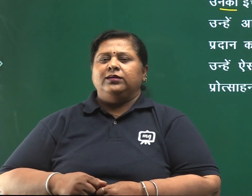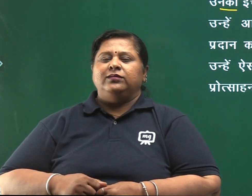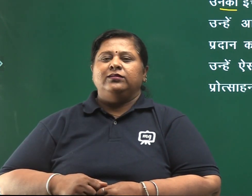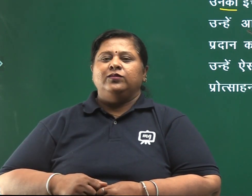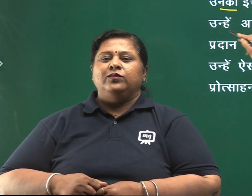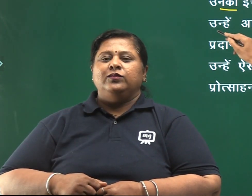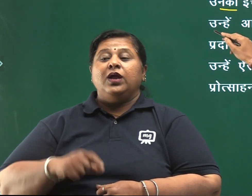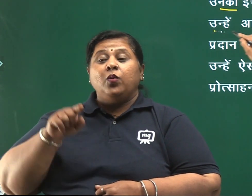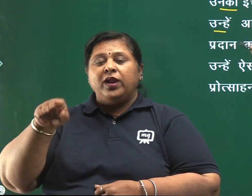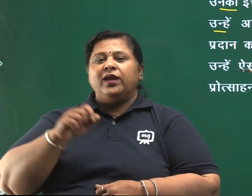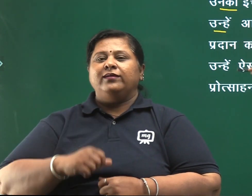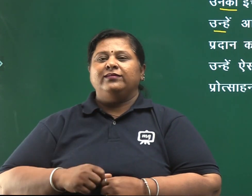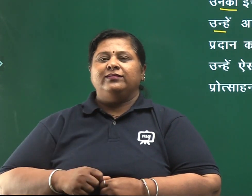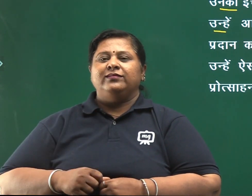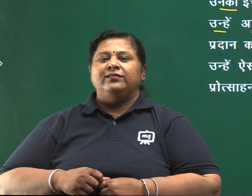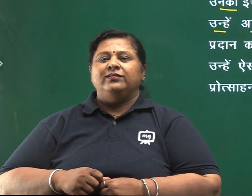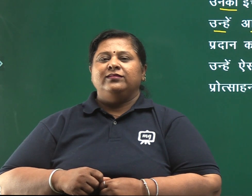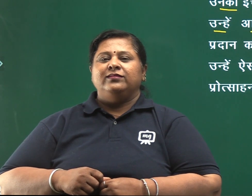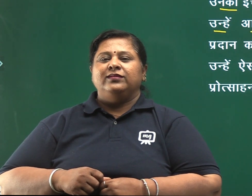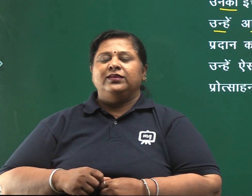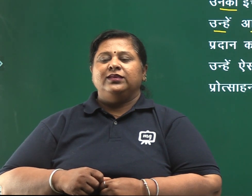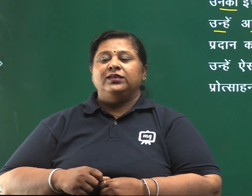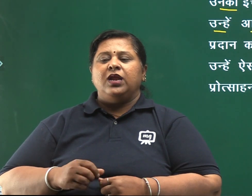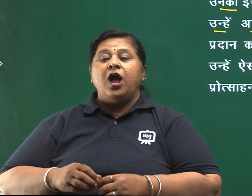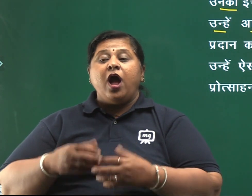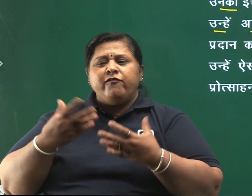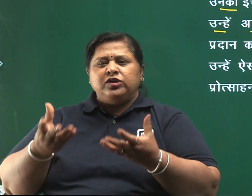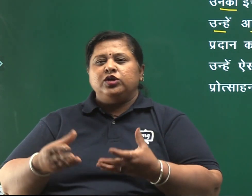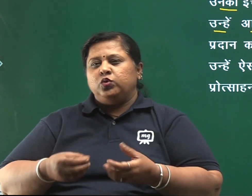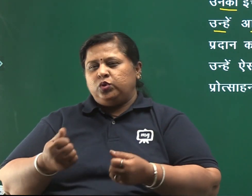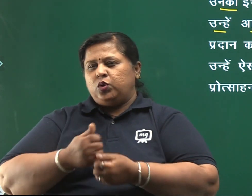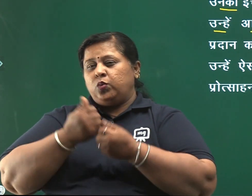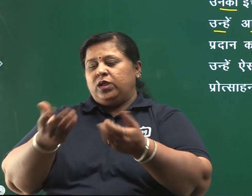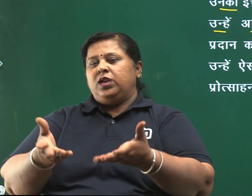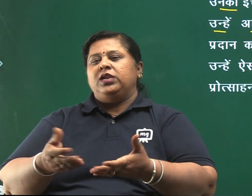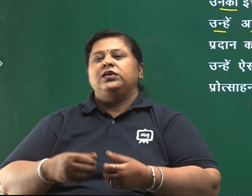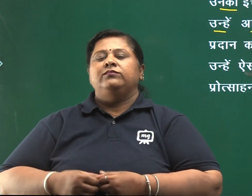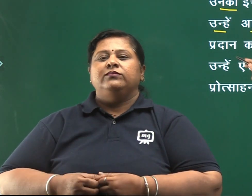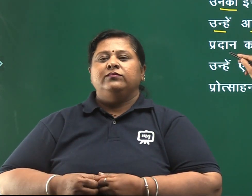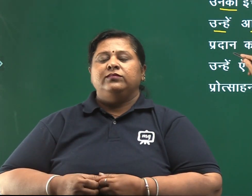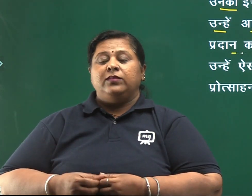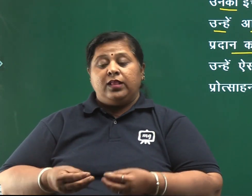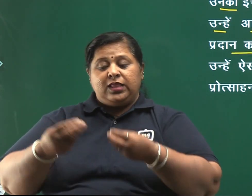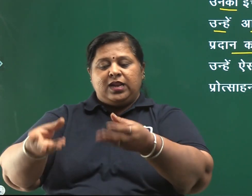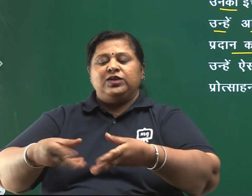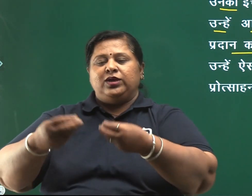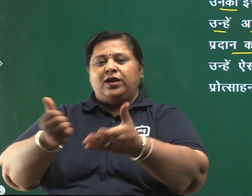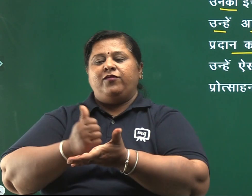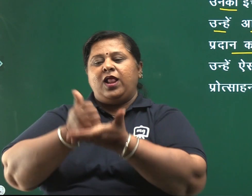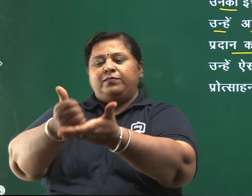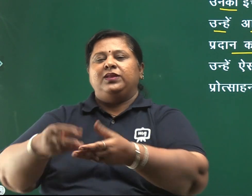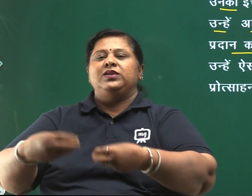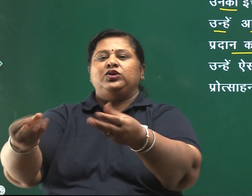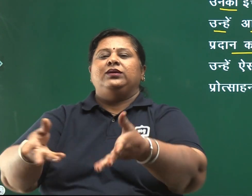उन्हें आवश्यक सहायता प्रदान करनी चाहिए